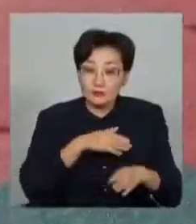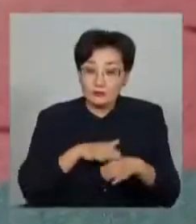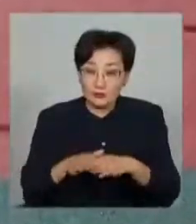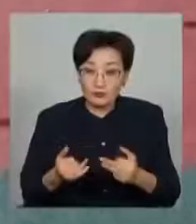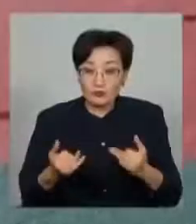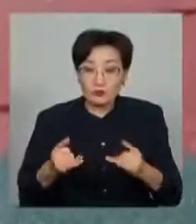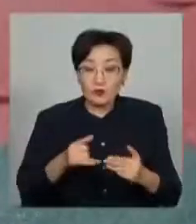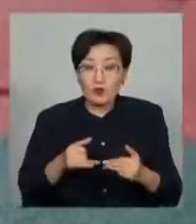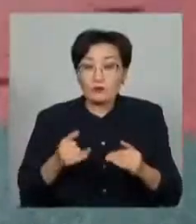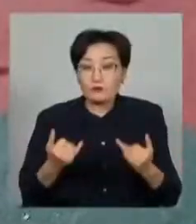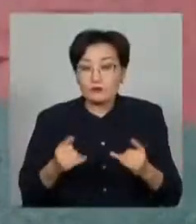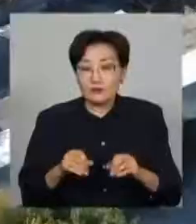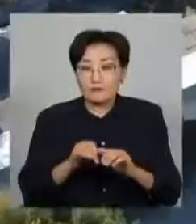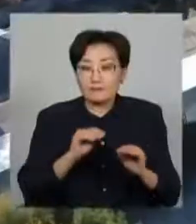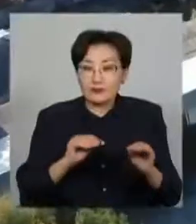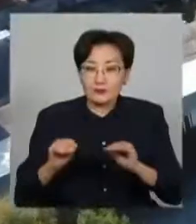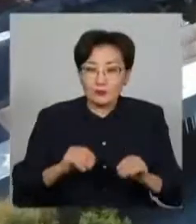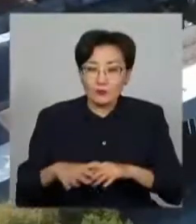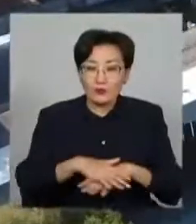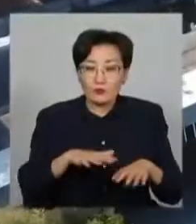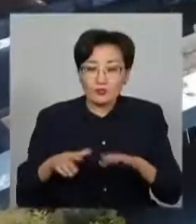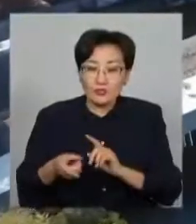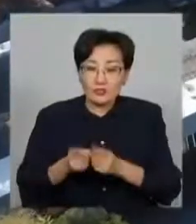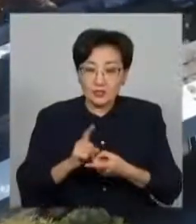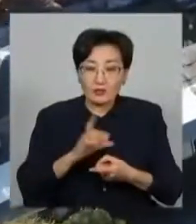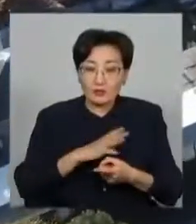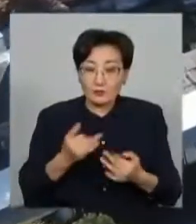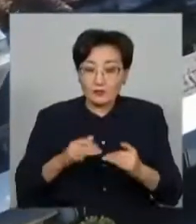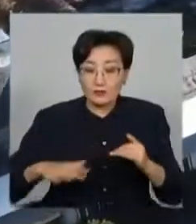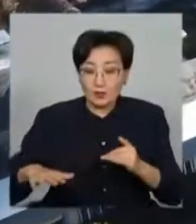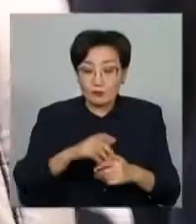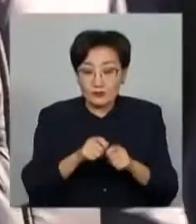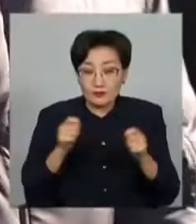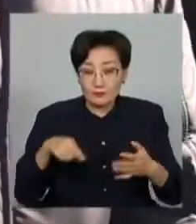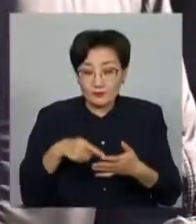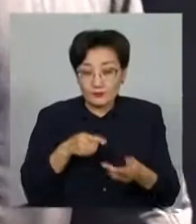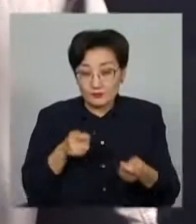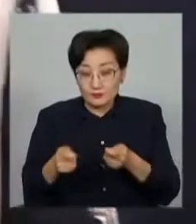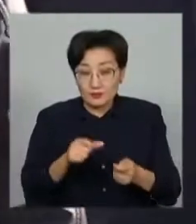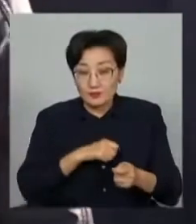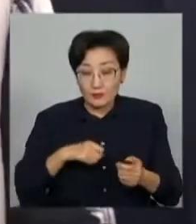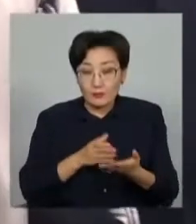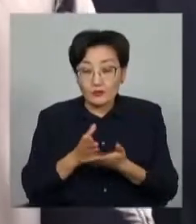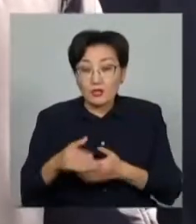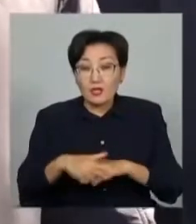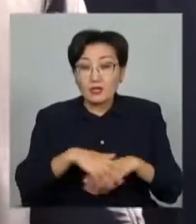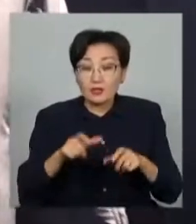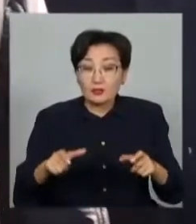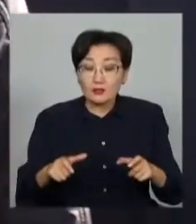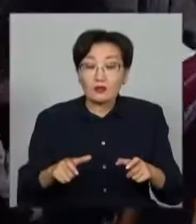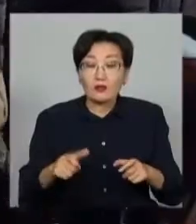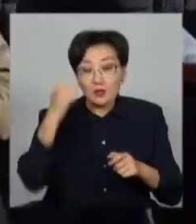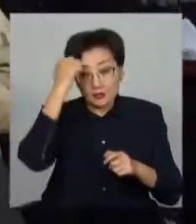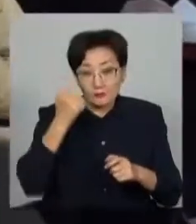Бүгінде сүреңсіз жер көркі келіскен қоғамдық кеңістікке айналған. Алаңның ашылуына мегаполис басшысы келіп, халықтың ризашылығына